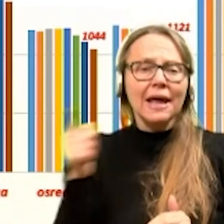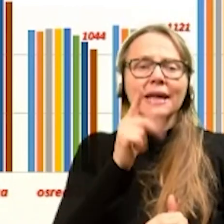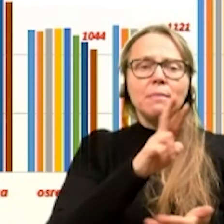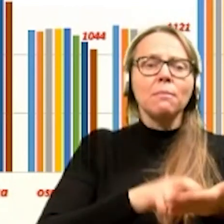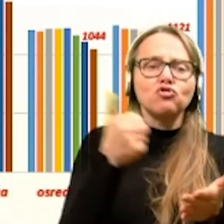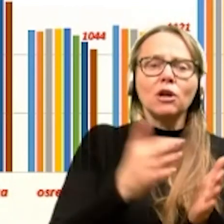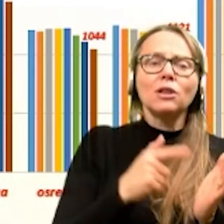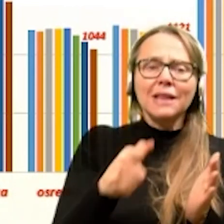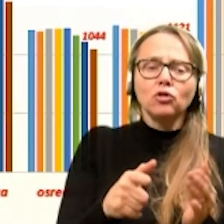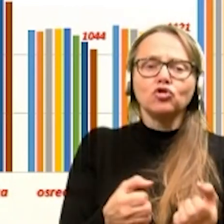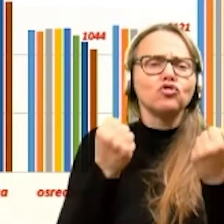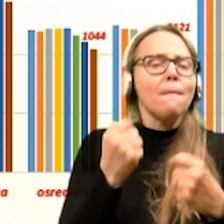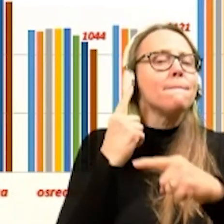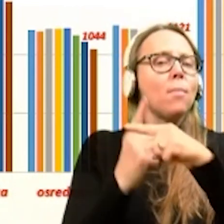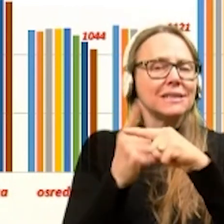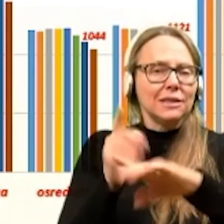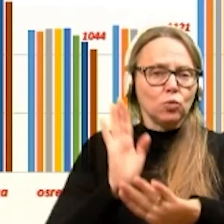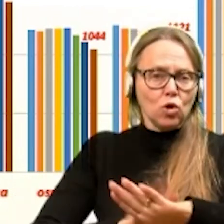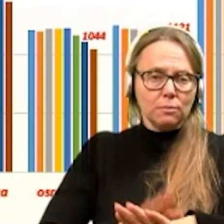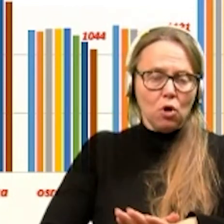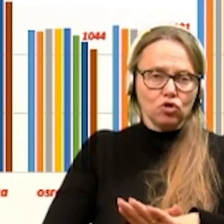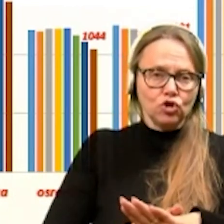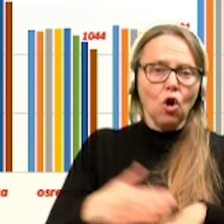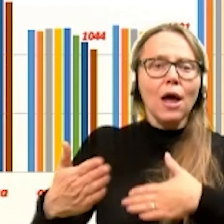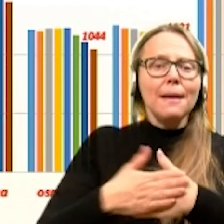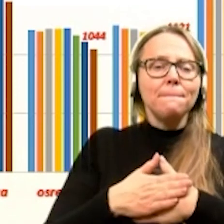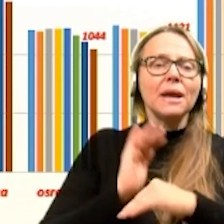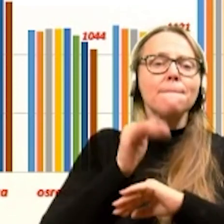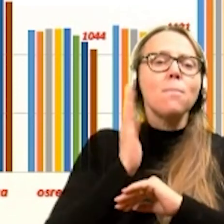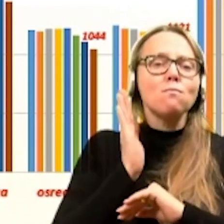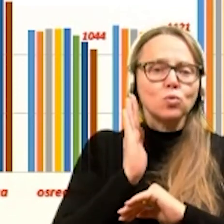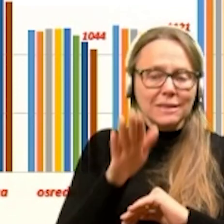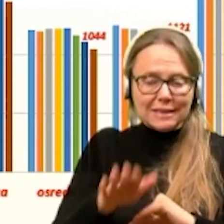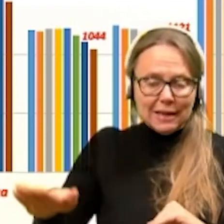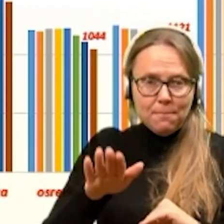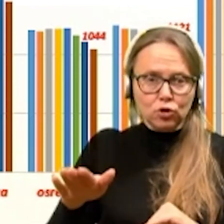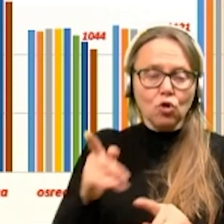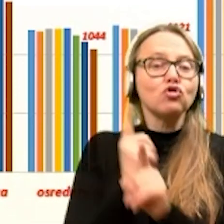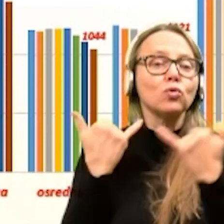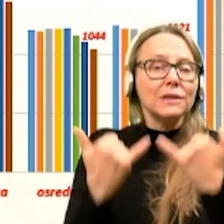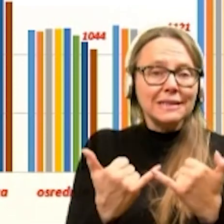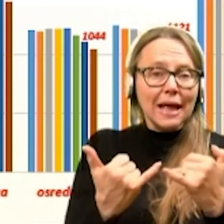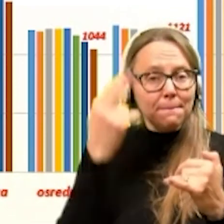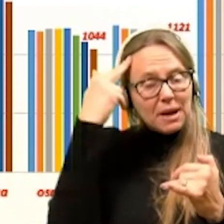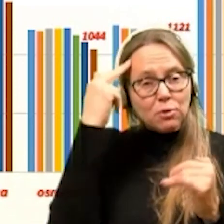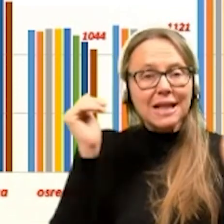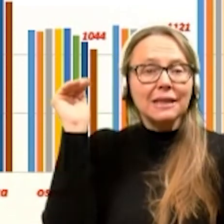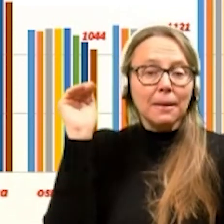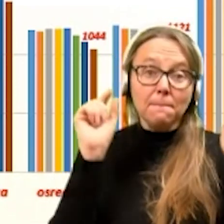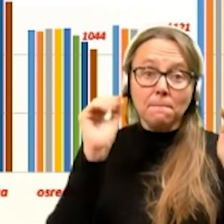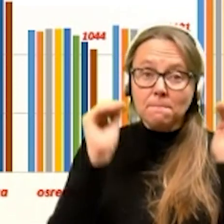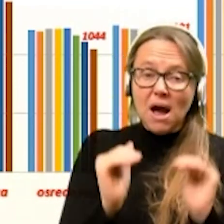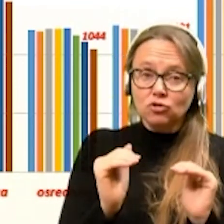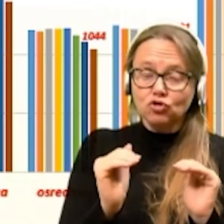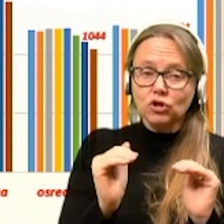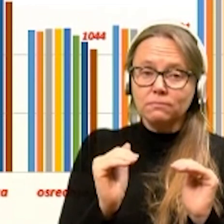eno tako precej pozitivno sporočilo. Pri Pomurski regiji je tudi zaznati zdaj manjši padec.